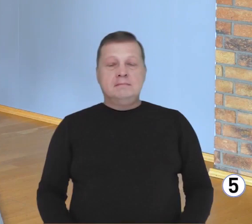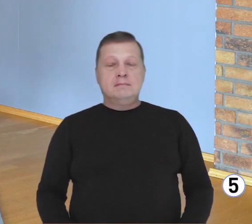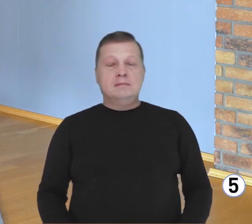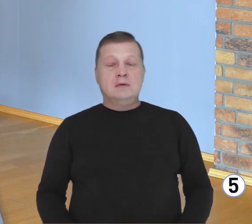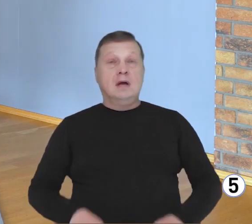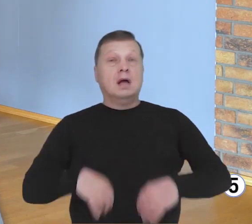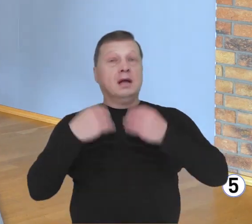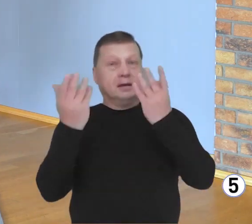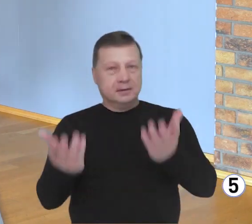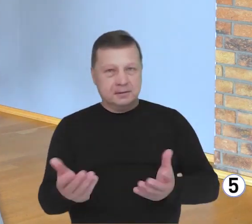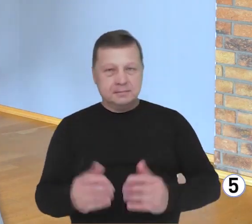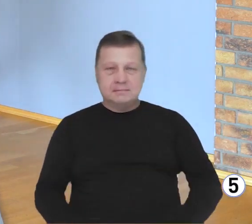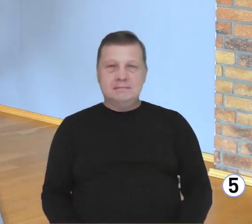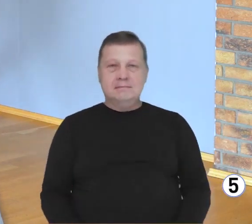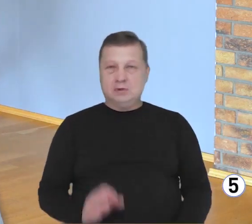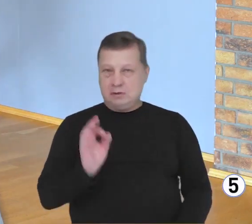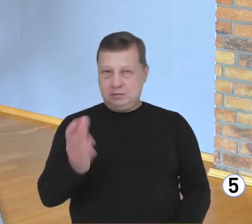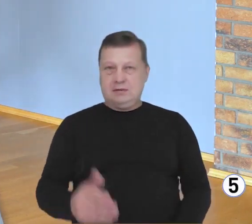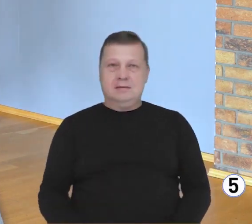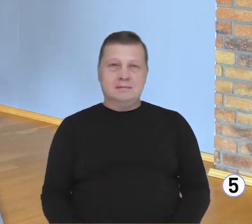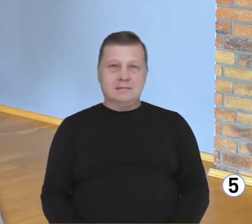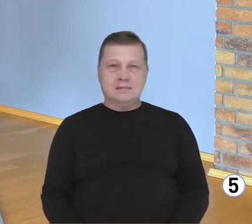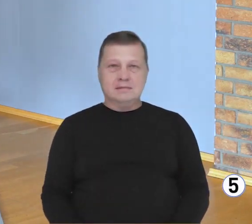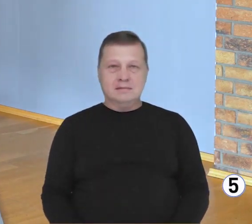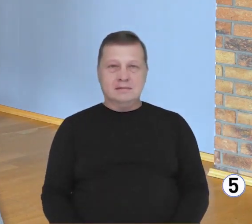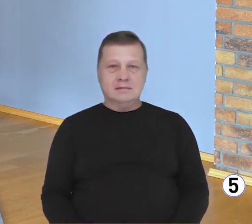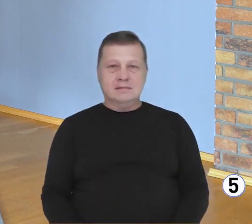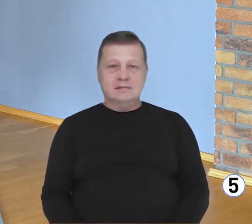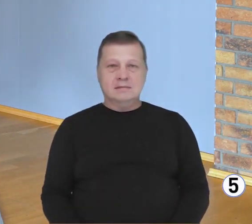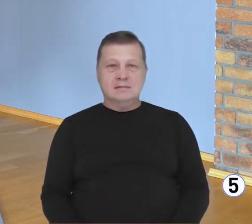Wdech. I góra. Dobrze.